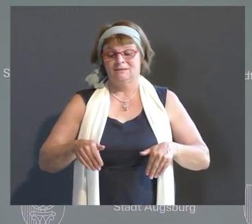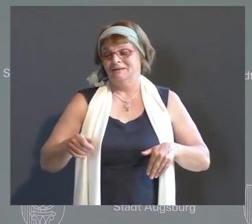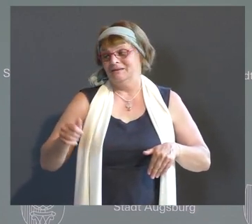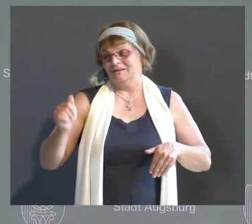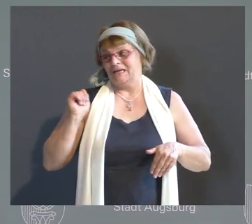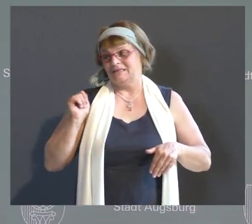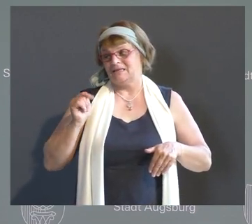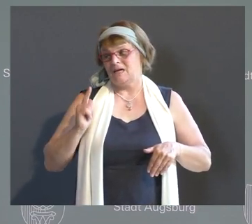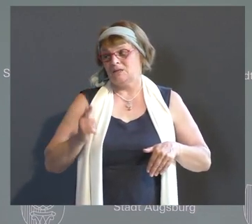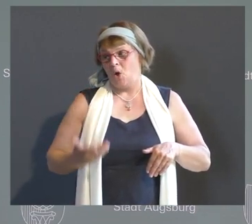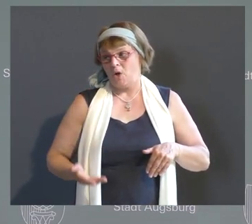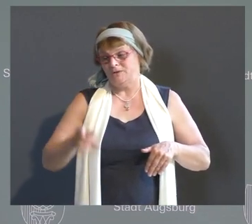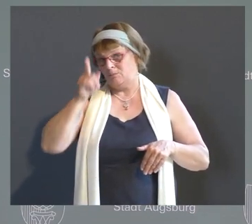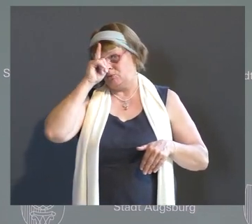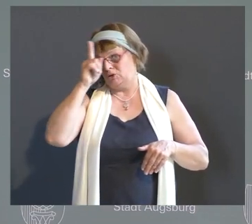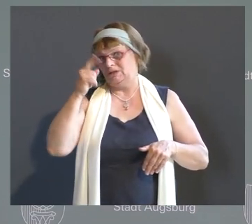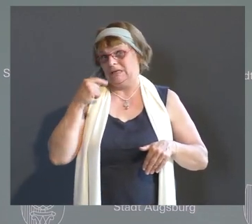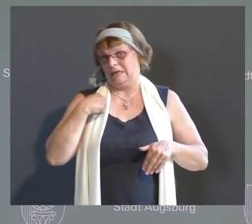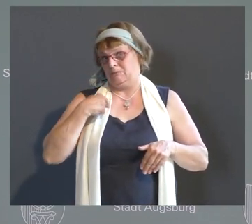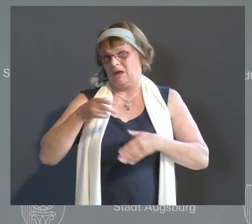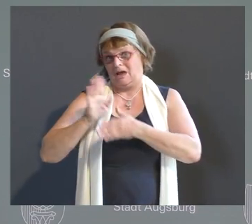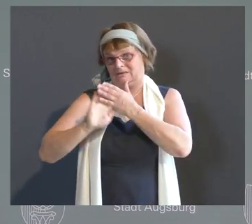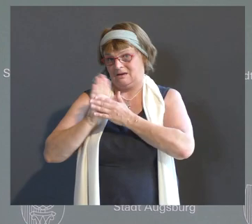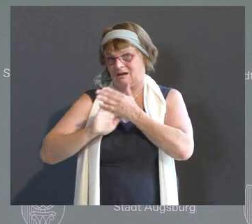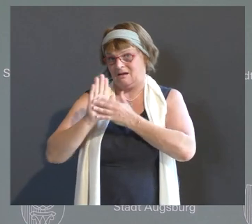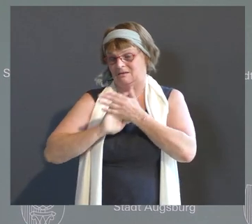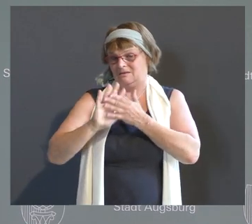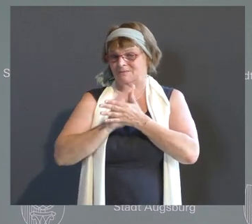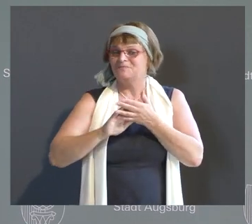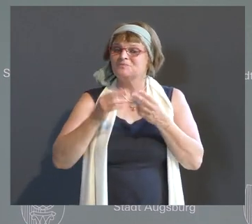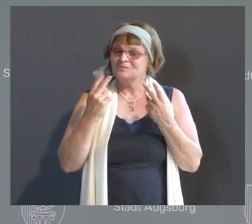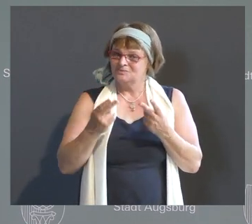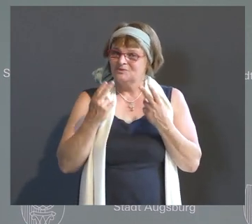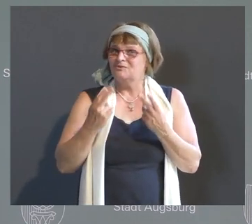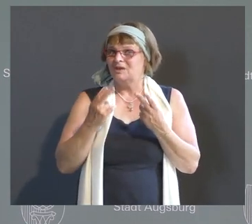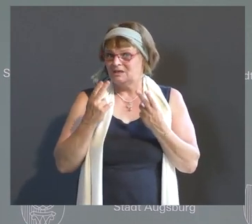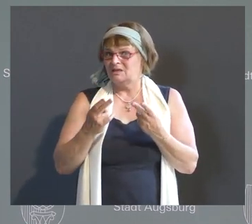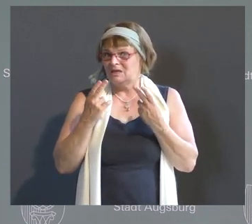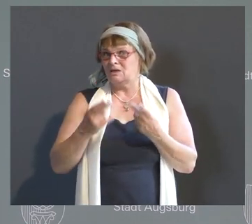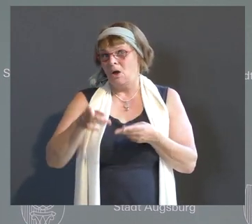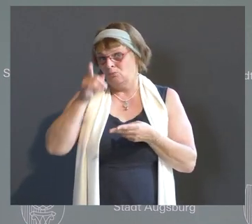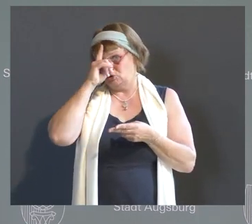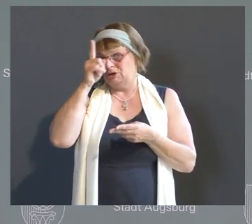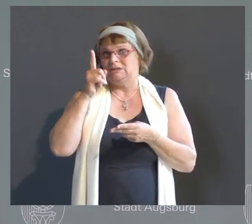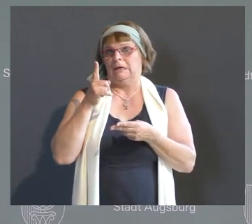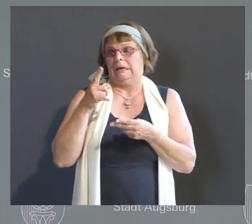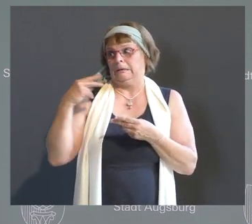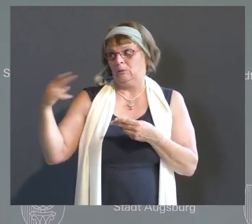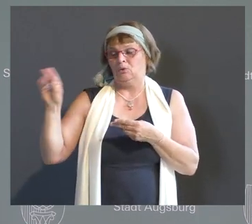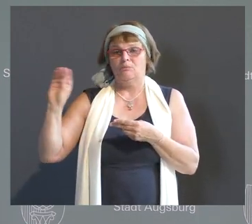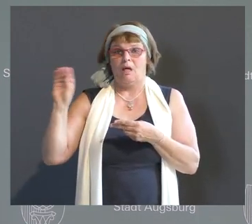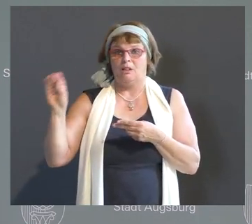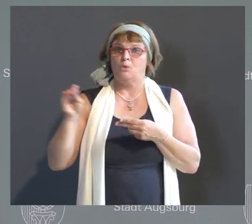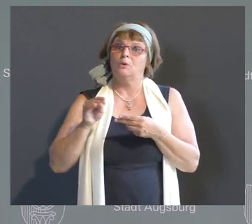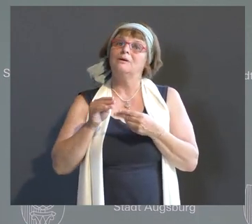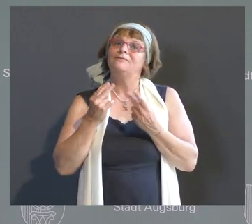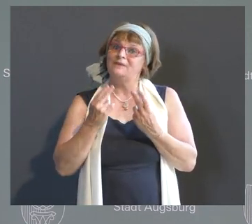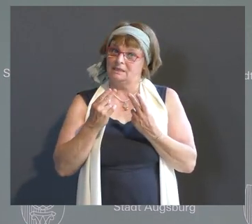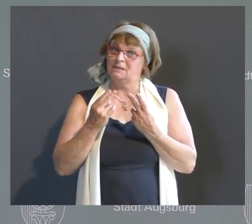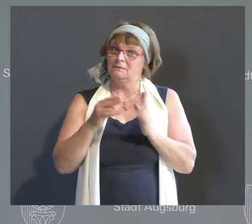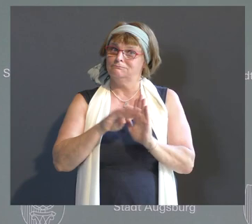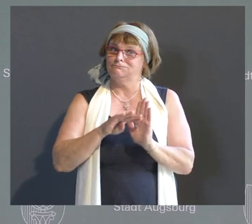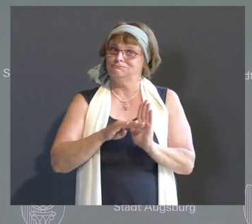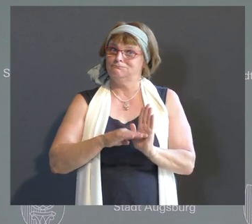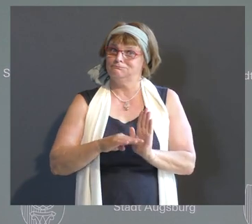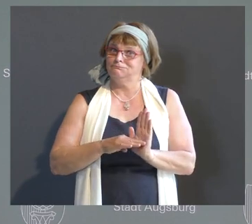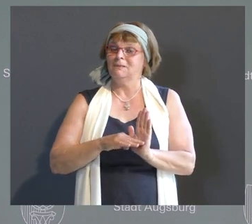gestern und heute nochmals berichtet, einfach ein wichtiges Backup auch für die Polizei ist, sodass wir hier auch entsprechend